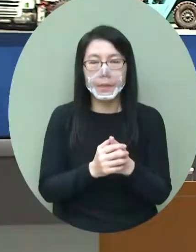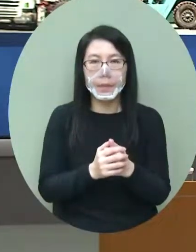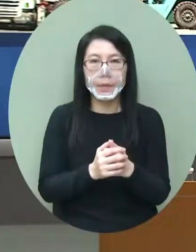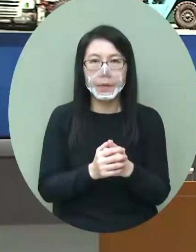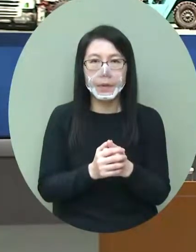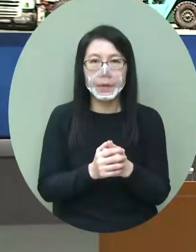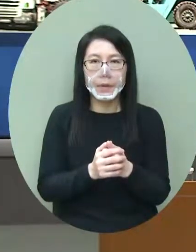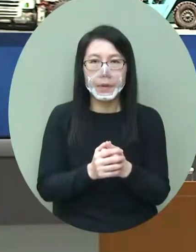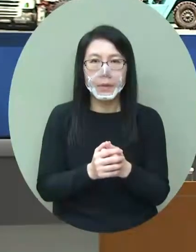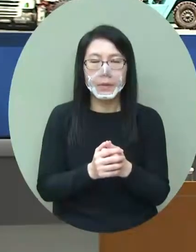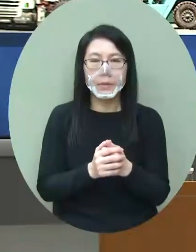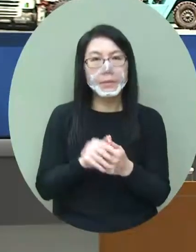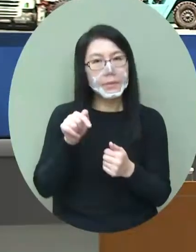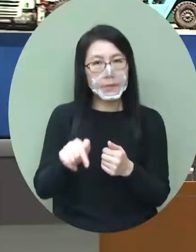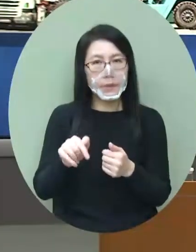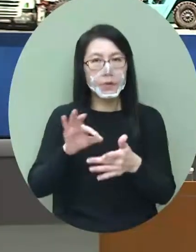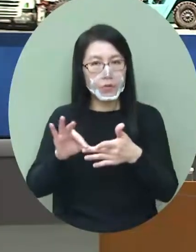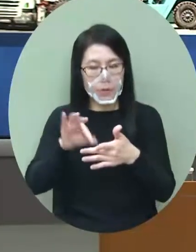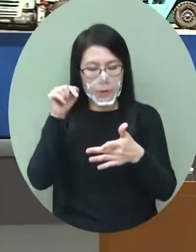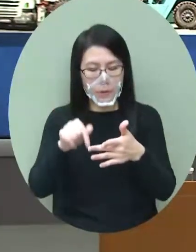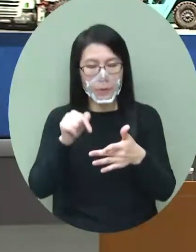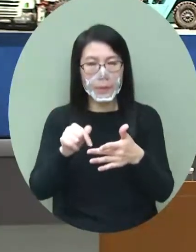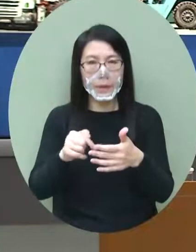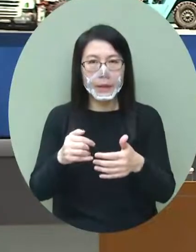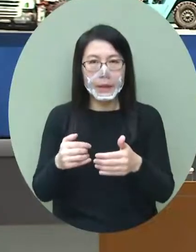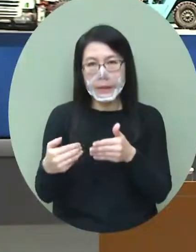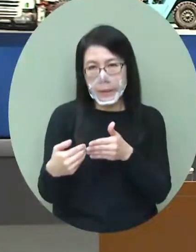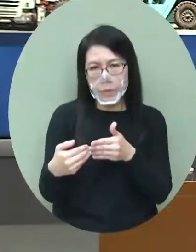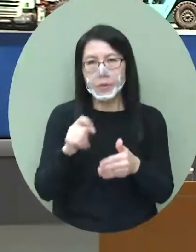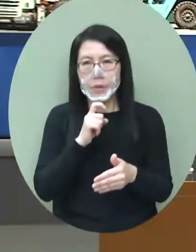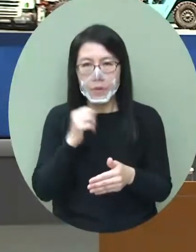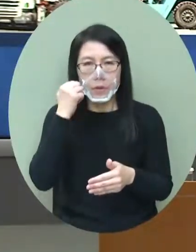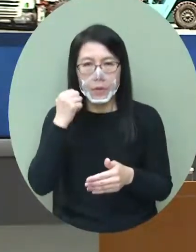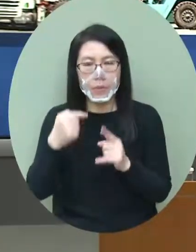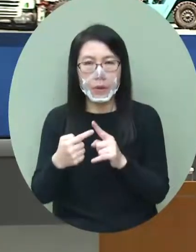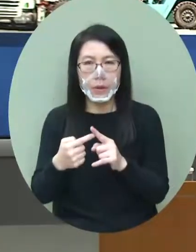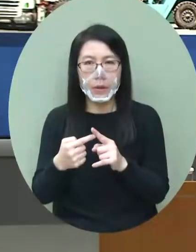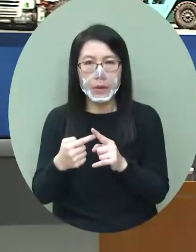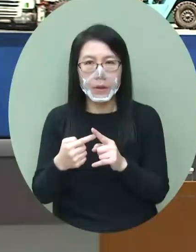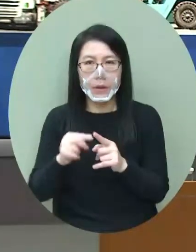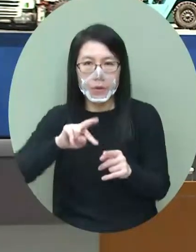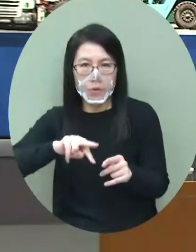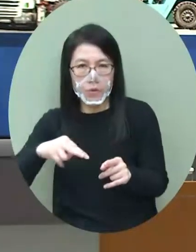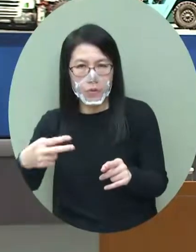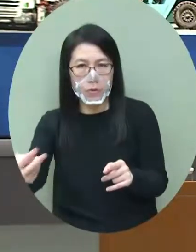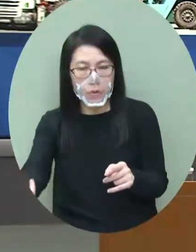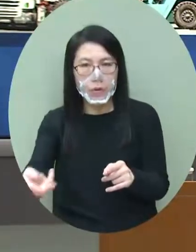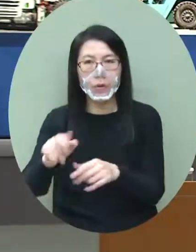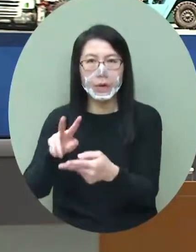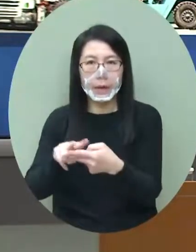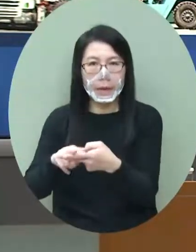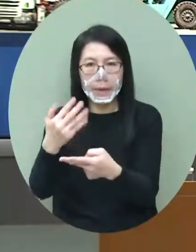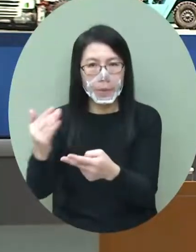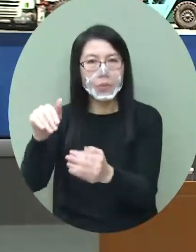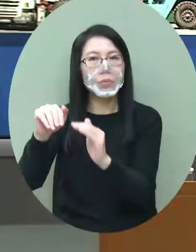他会把在那个院舍里面属于紧密接触者的长者呢转移到这个